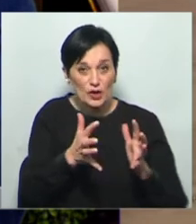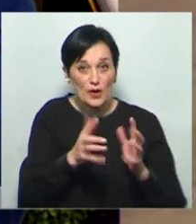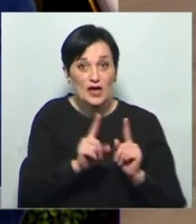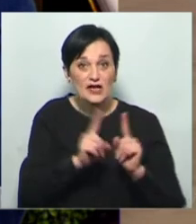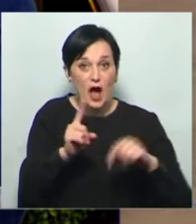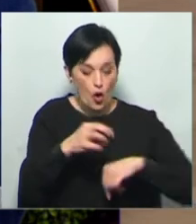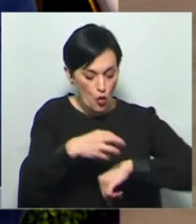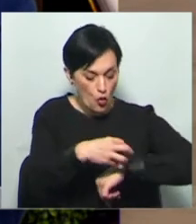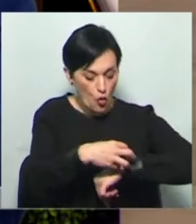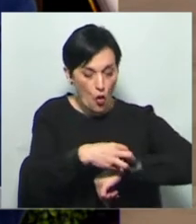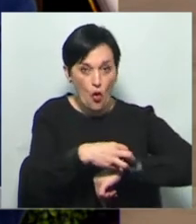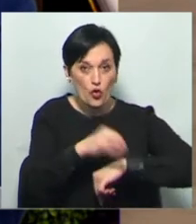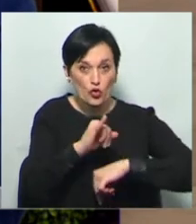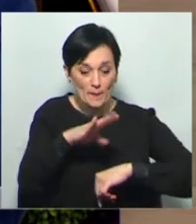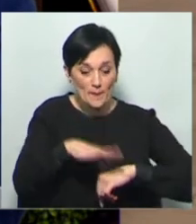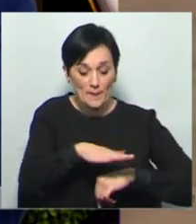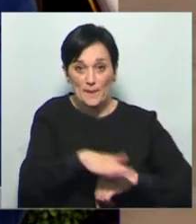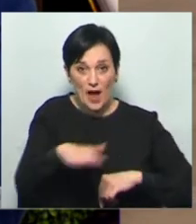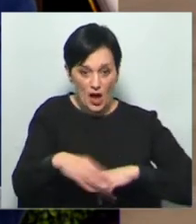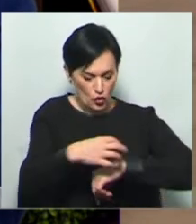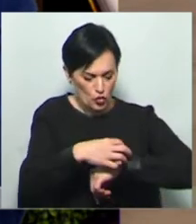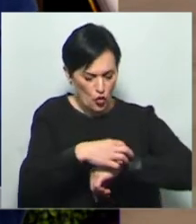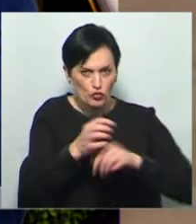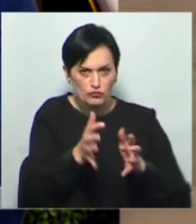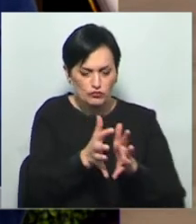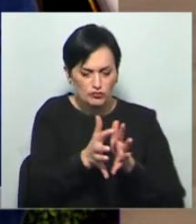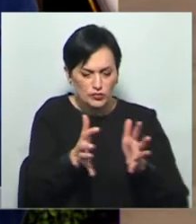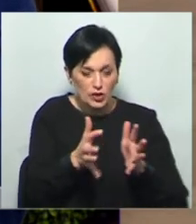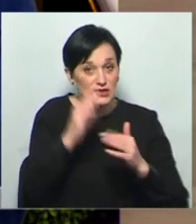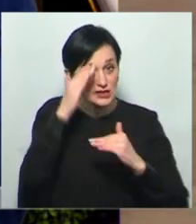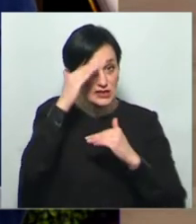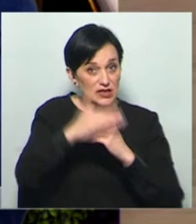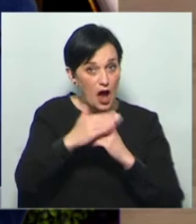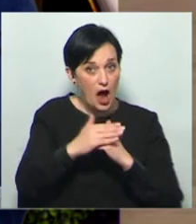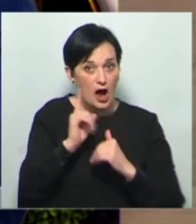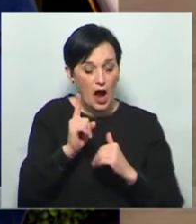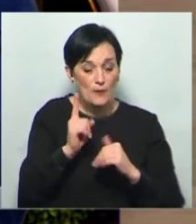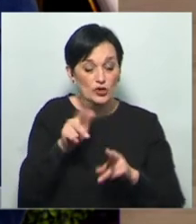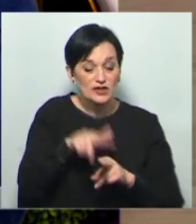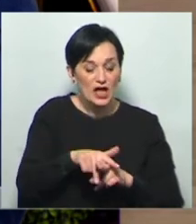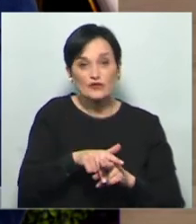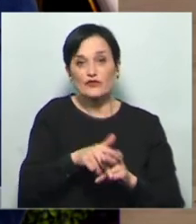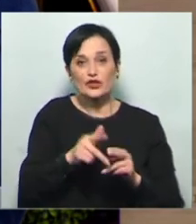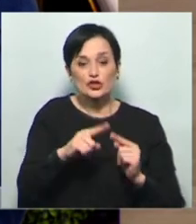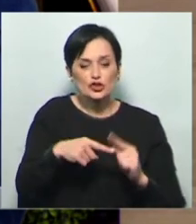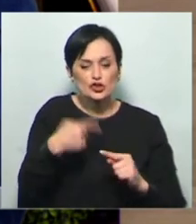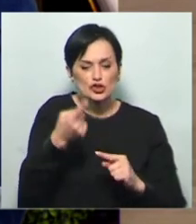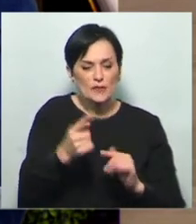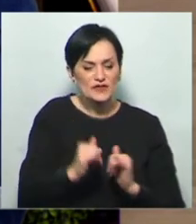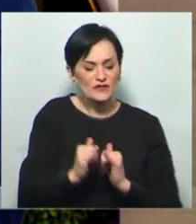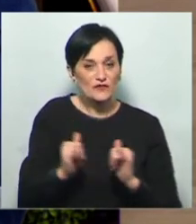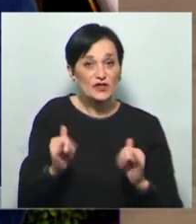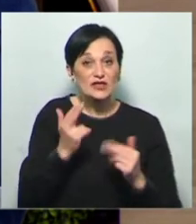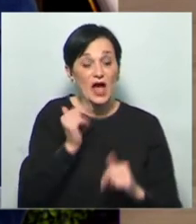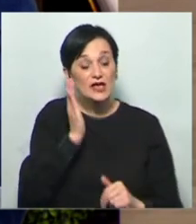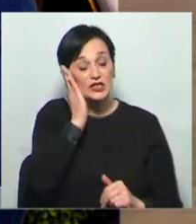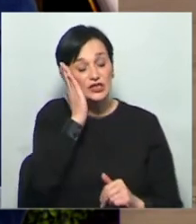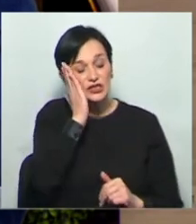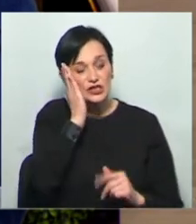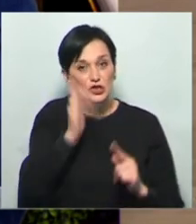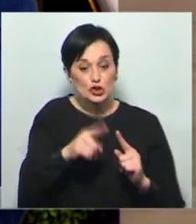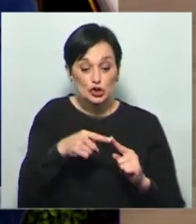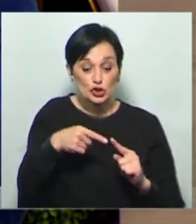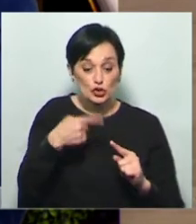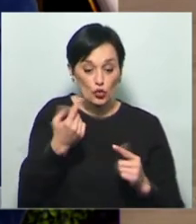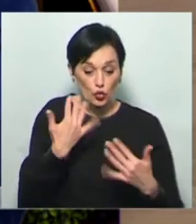კორწვის მიდამოში რომელიც ვითარდება უფრო საღამოს დატვირთვის შემდეგ და ძილის შემდეგ იგი